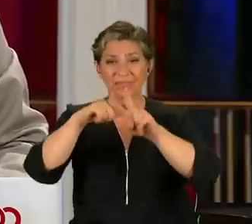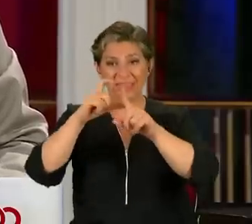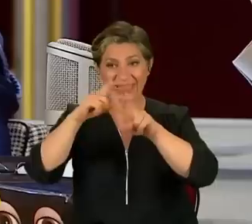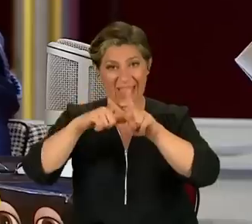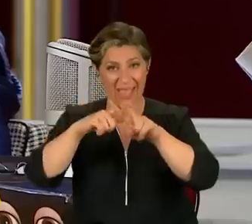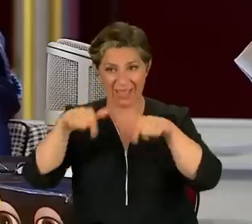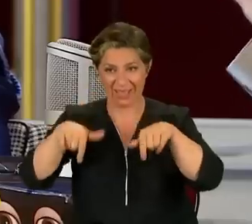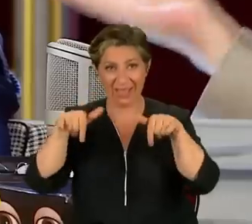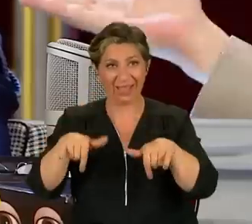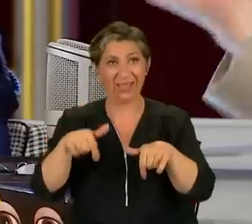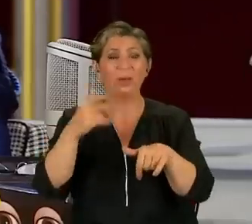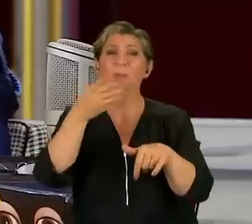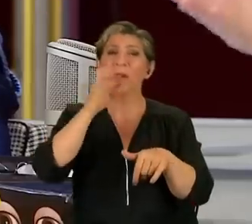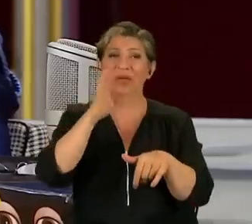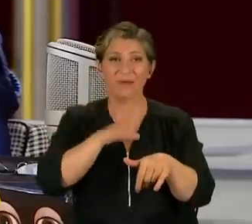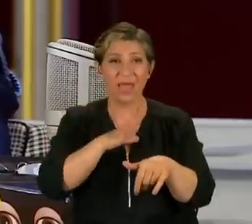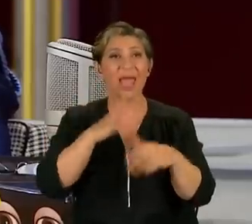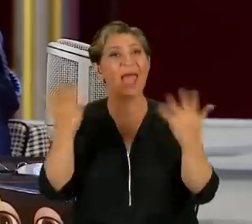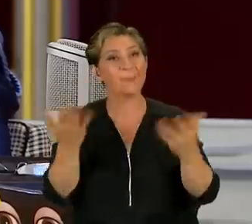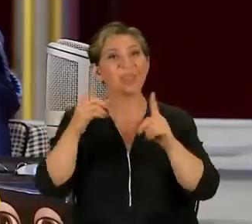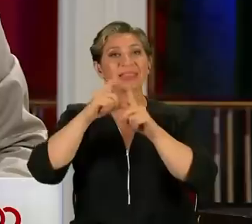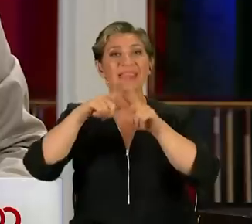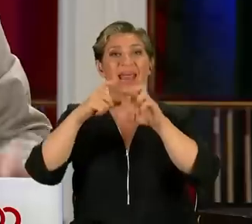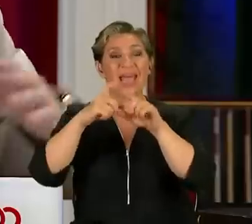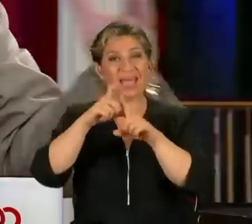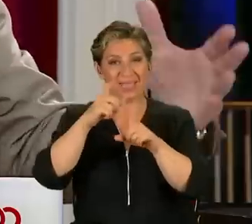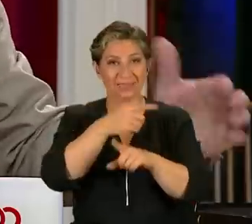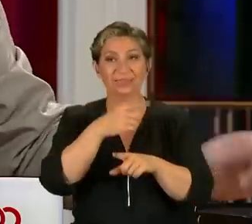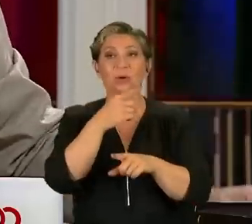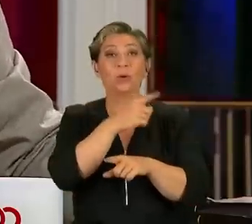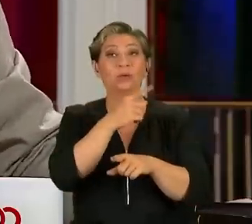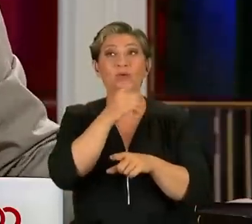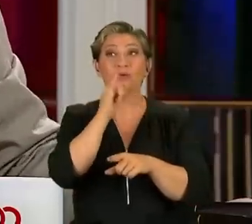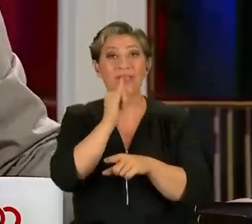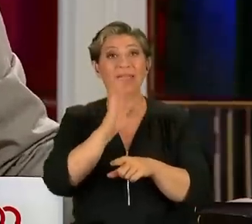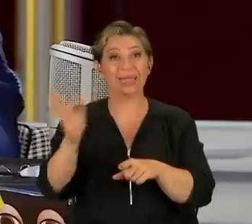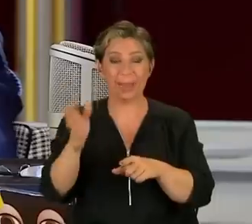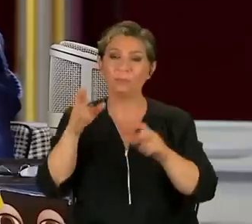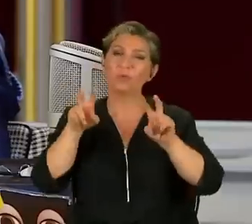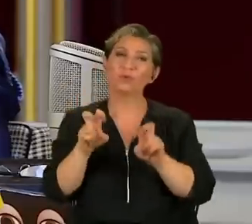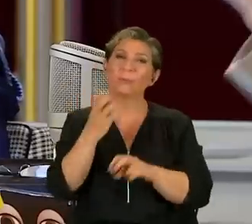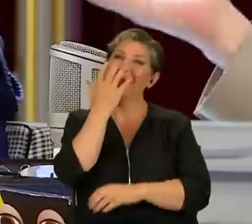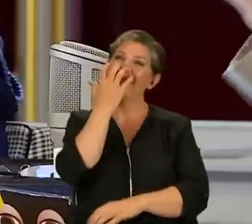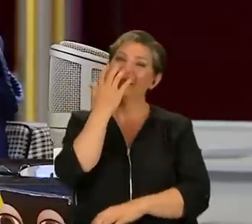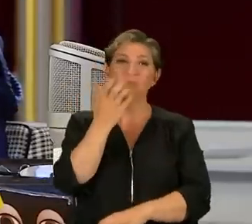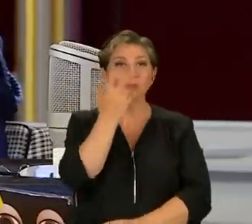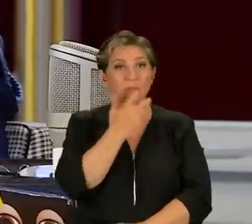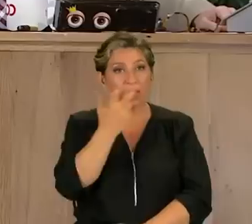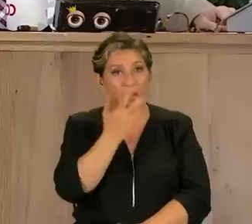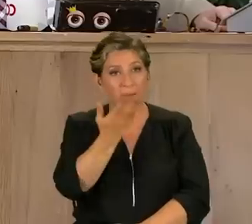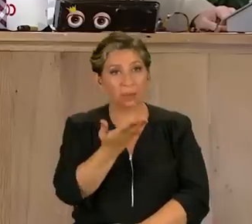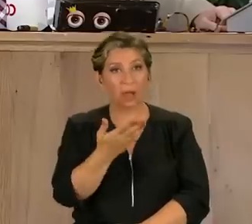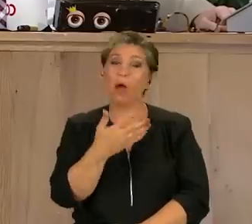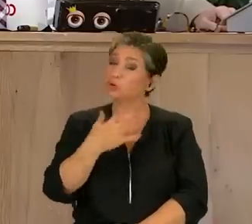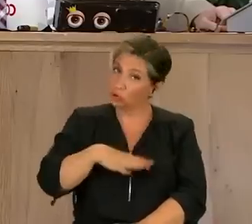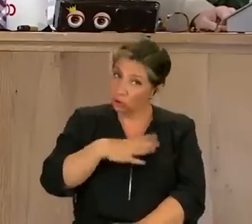Salon'un barı var, hem Dada Salon'un braserisi tamam, var. Tamam, geçerim tuvaletine, büyük. Otururum, beklerim orada. Şarkı söylersin.